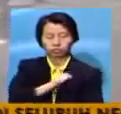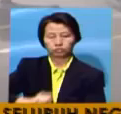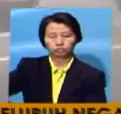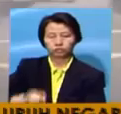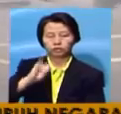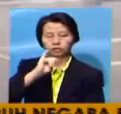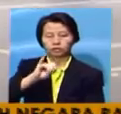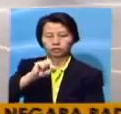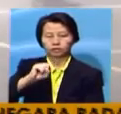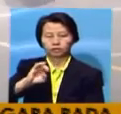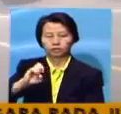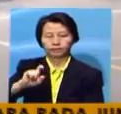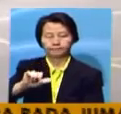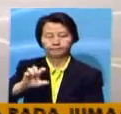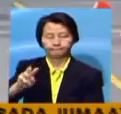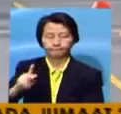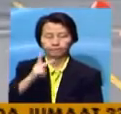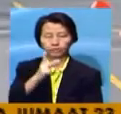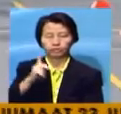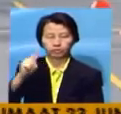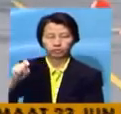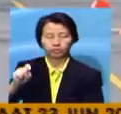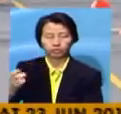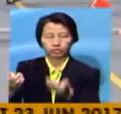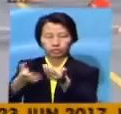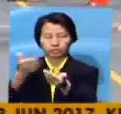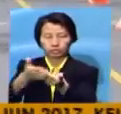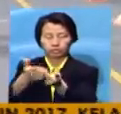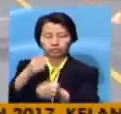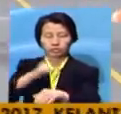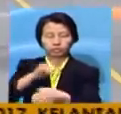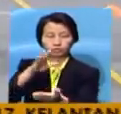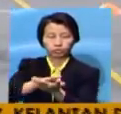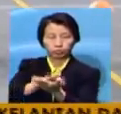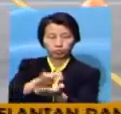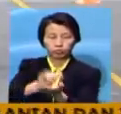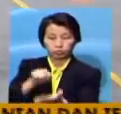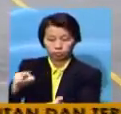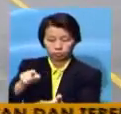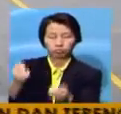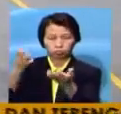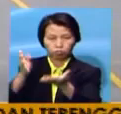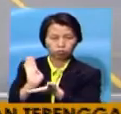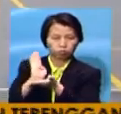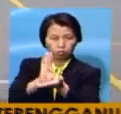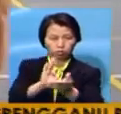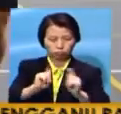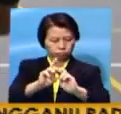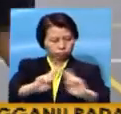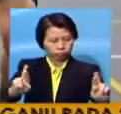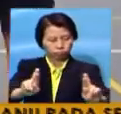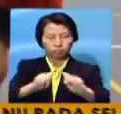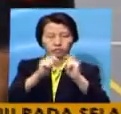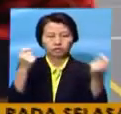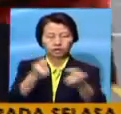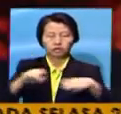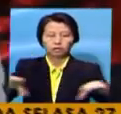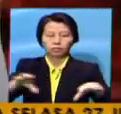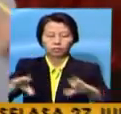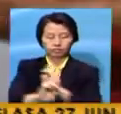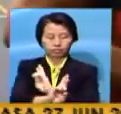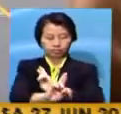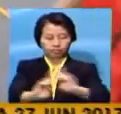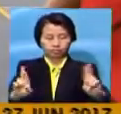sstmi kota tinggi kemudahan yang terdapat di sstmi banyak membantu menyapkan pasukannya melakukan